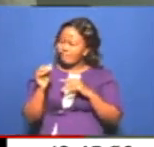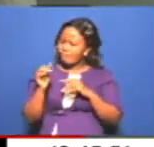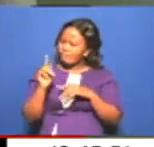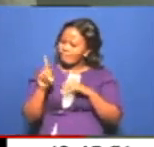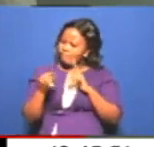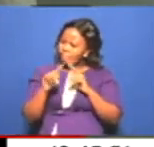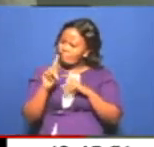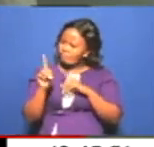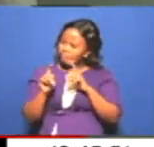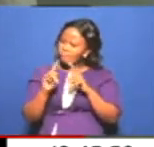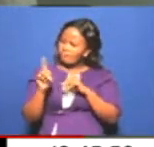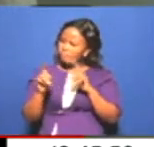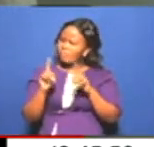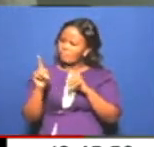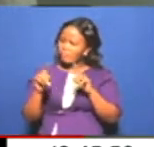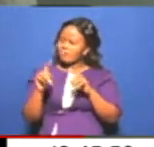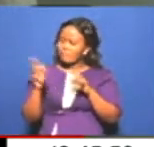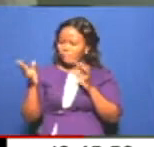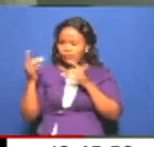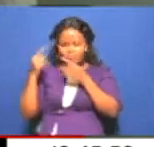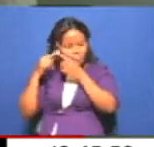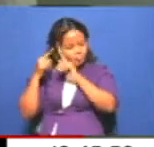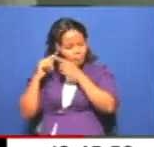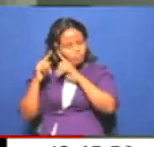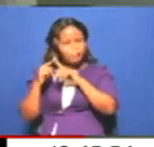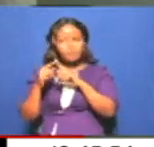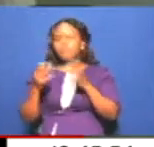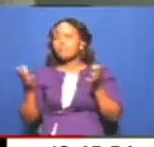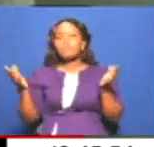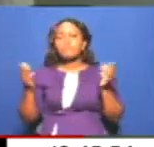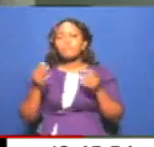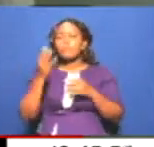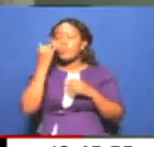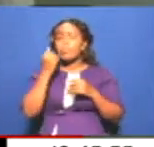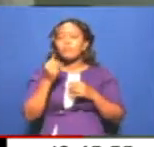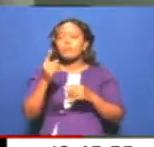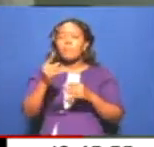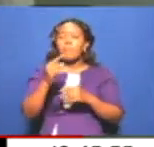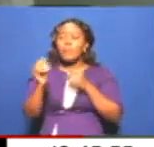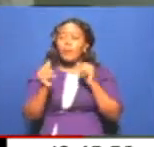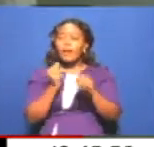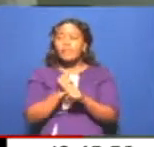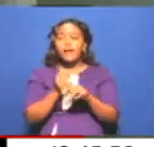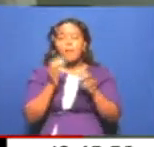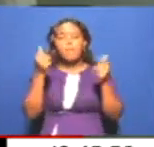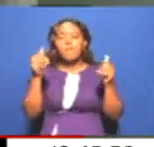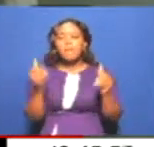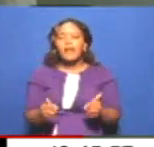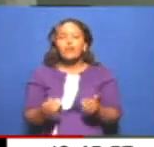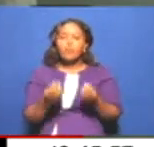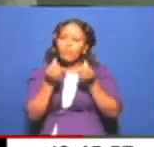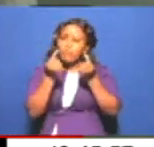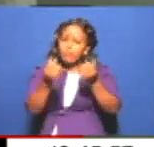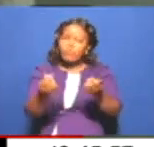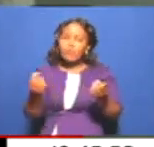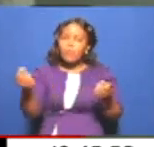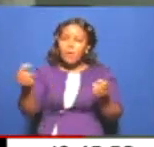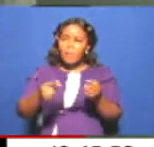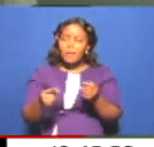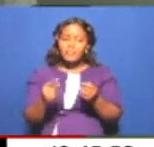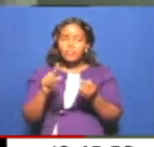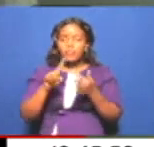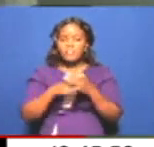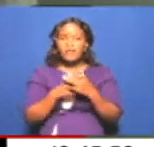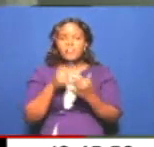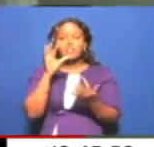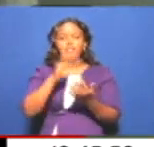pengine wasiwasi kidogo, kwa sababu ni hata si mwaka, ni miezi tu kadhaa ili tuanze nominations alafu tuingie